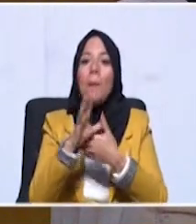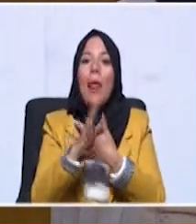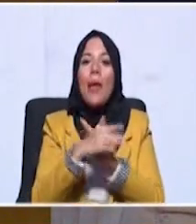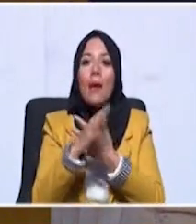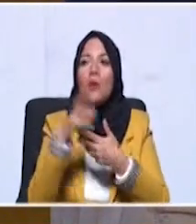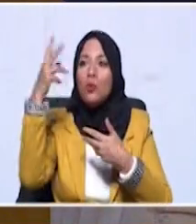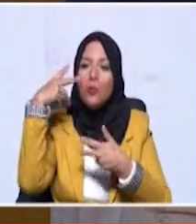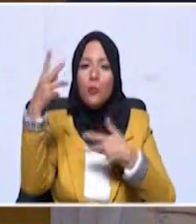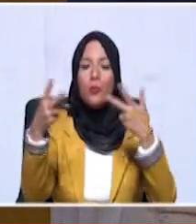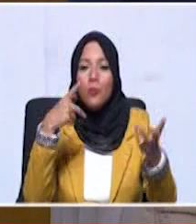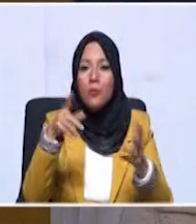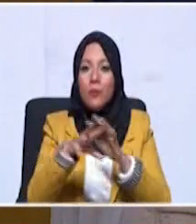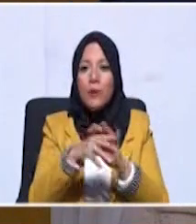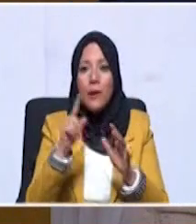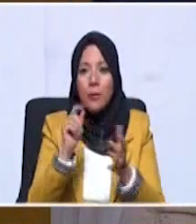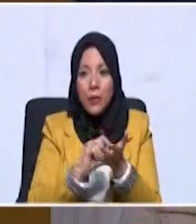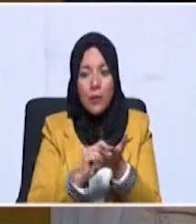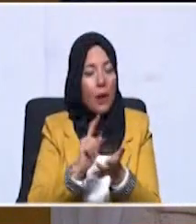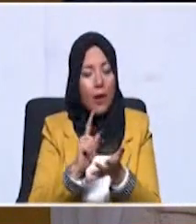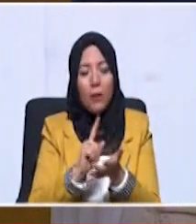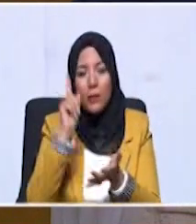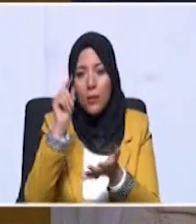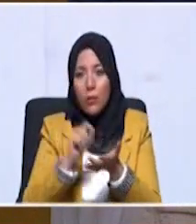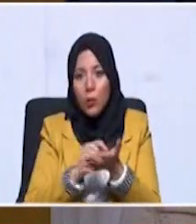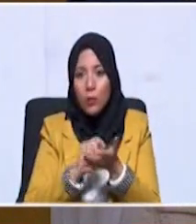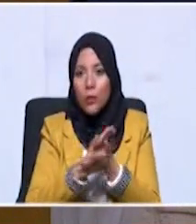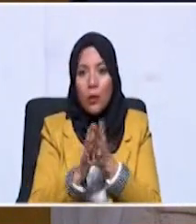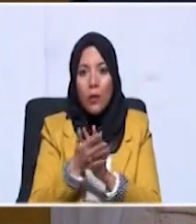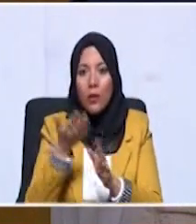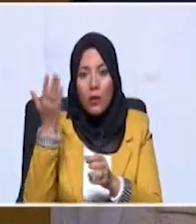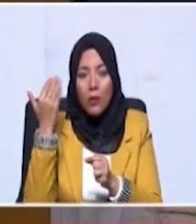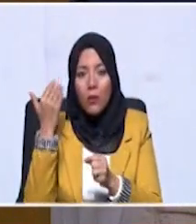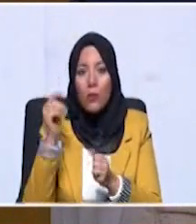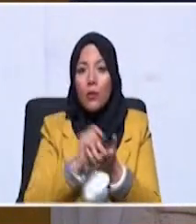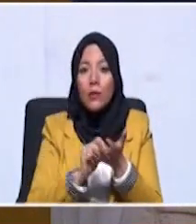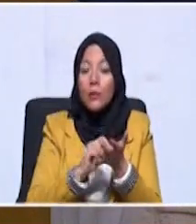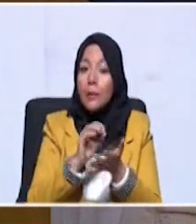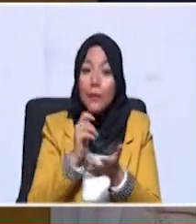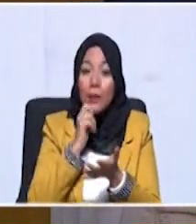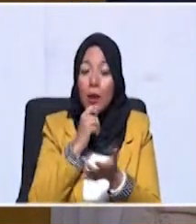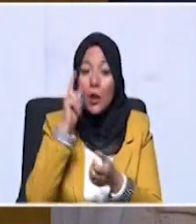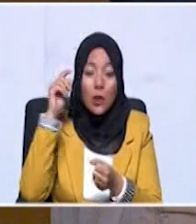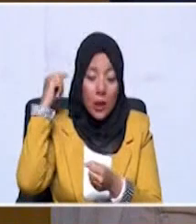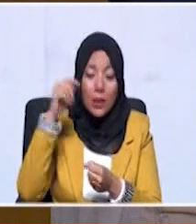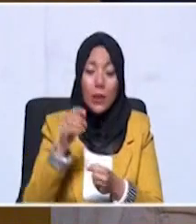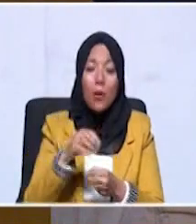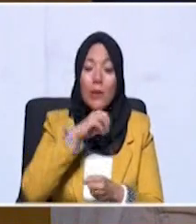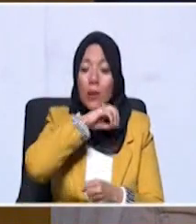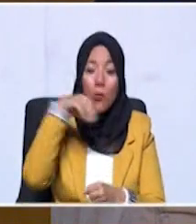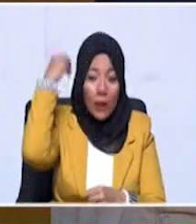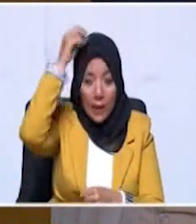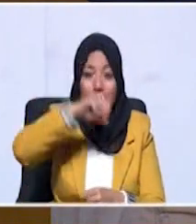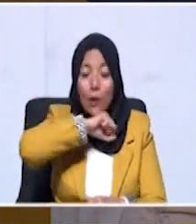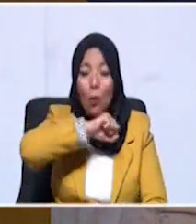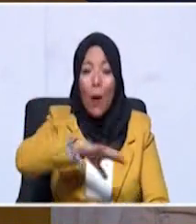الملائكة مش لسه بيكتب بقى، لأن هي جرى القلم. في حديث في صحيح الإمام مسلم سيدنا النبي يقول لأنس بن مالك يا